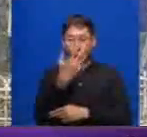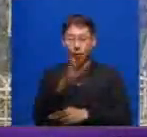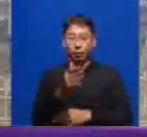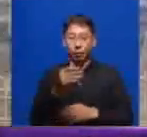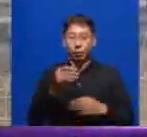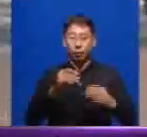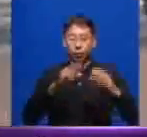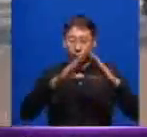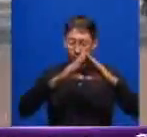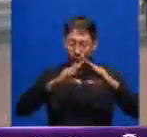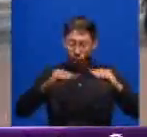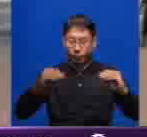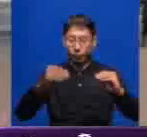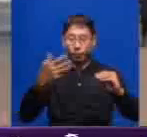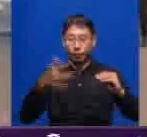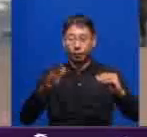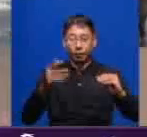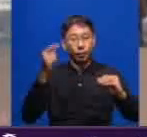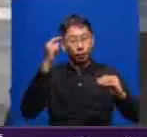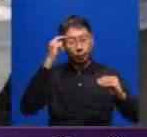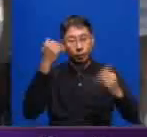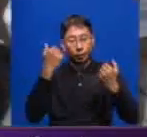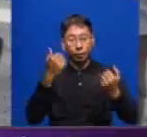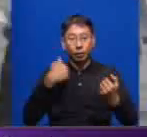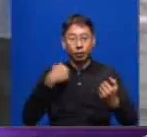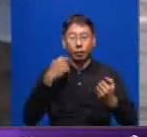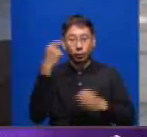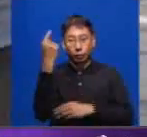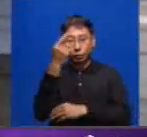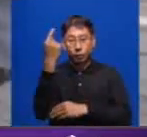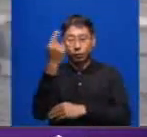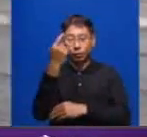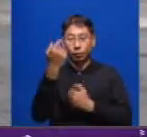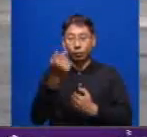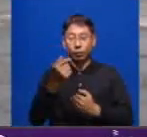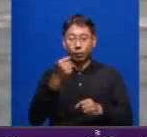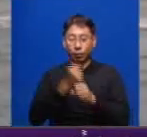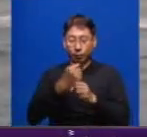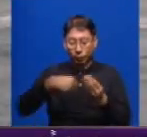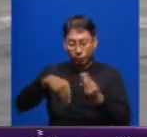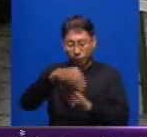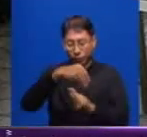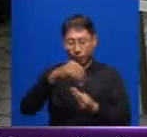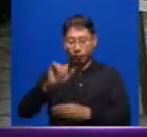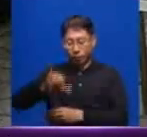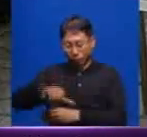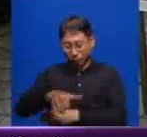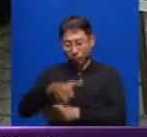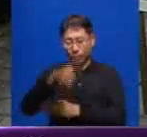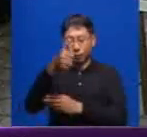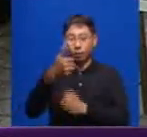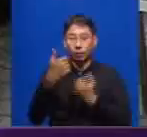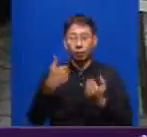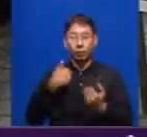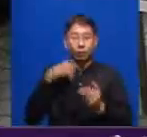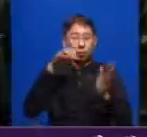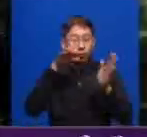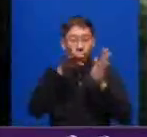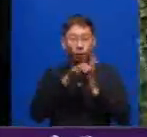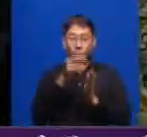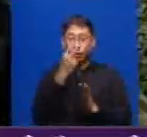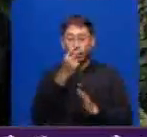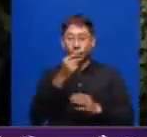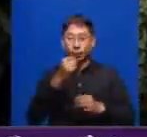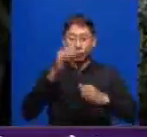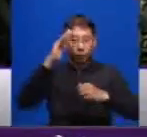ถานการณ์ที่คลี่คลายลงแล้วและจะทำให้บรรยากาศด้านการท่องเที่ยวการทำธุรกิจดีขึ้นแต่อีกด้านภาพที่เห็นคือการ